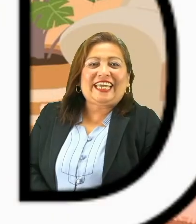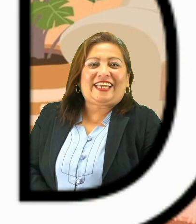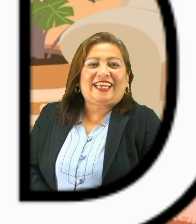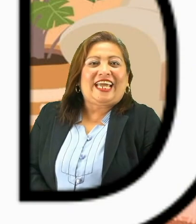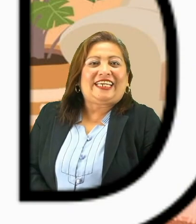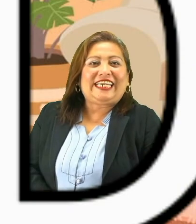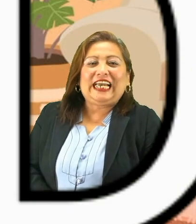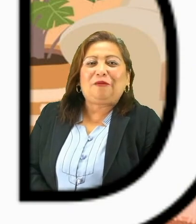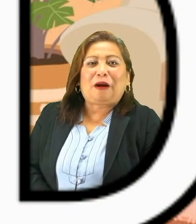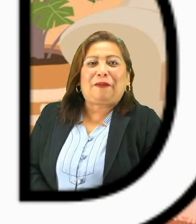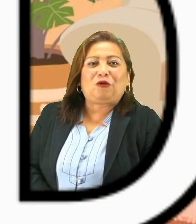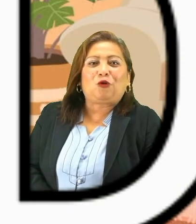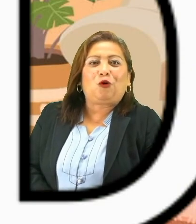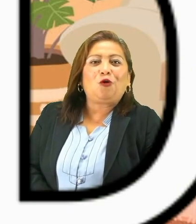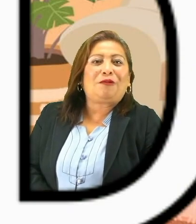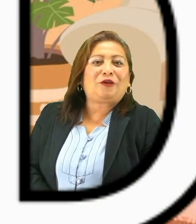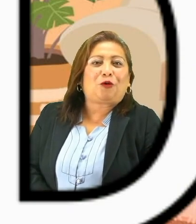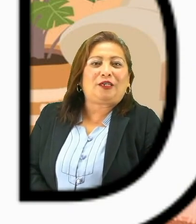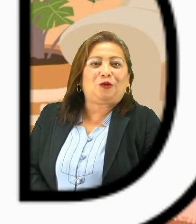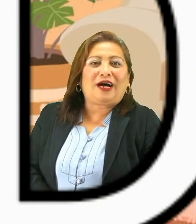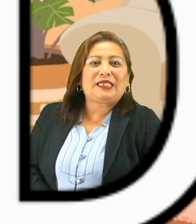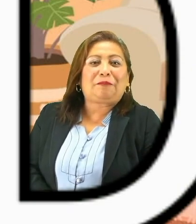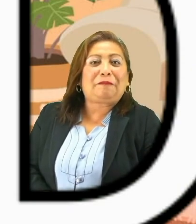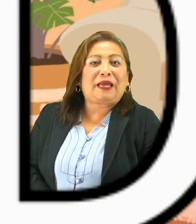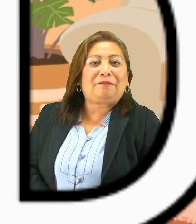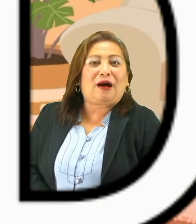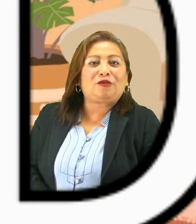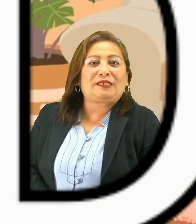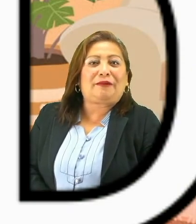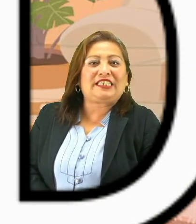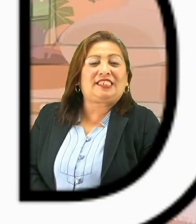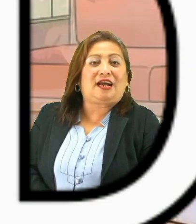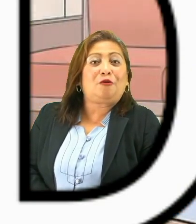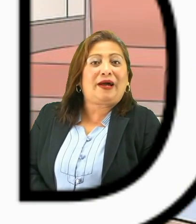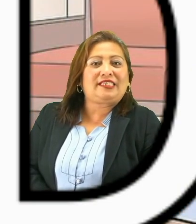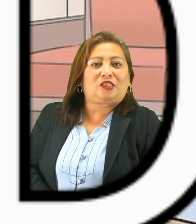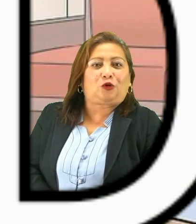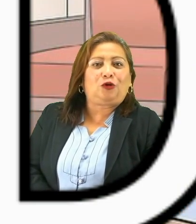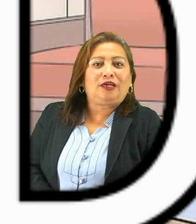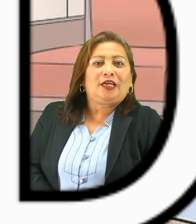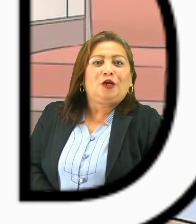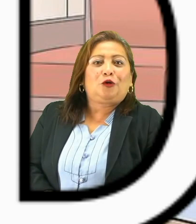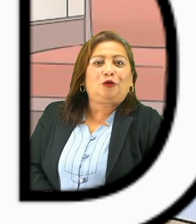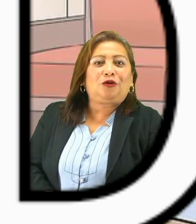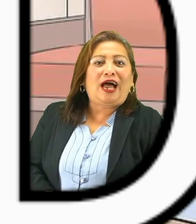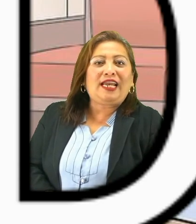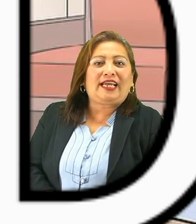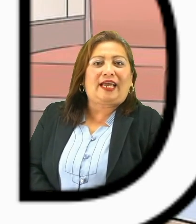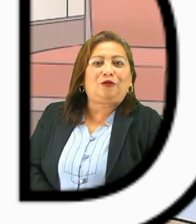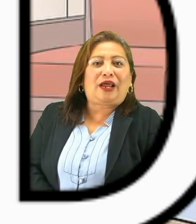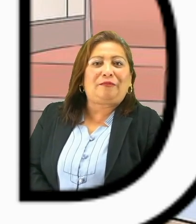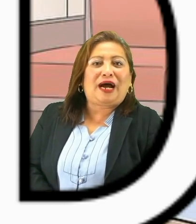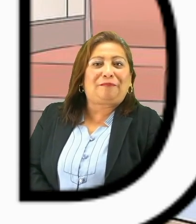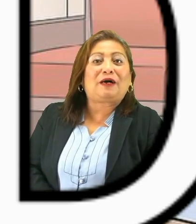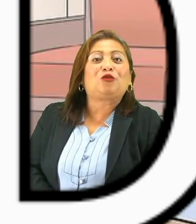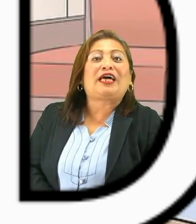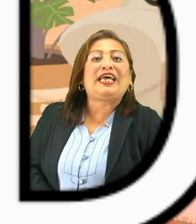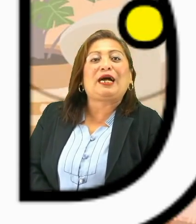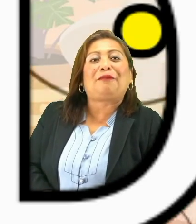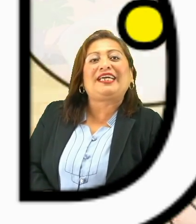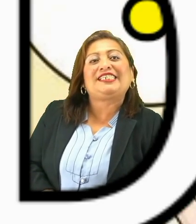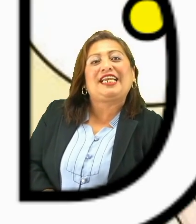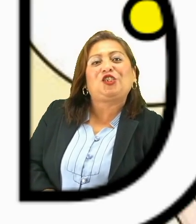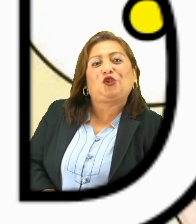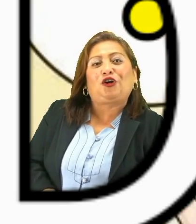Di, dili magpanuko o magduha-duha sa pagpahibaw sa maestra o maestro kung ugaling adunay mga